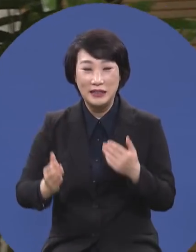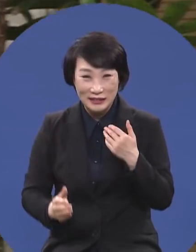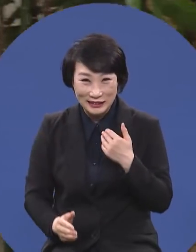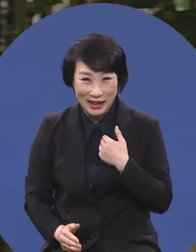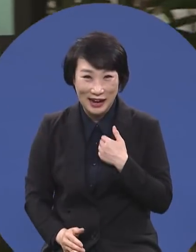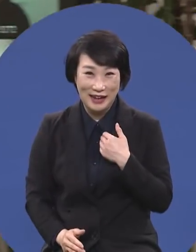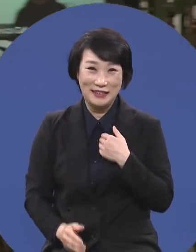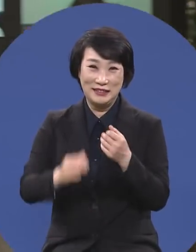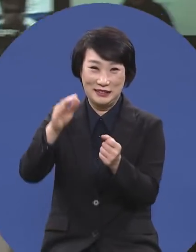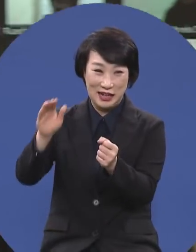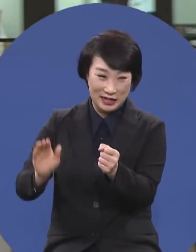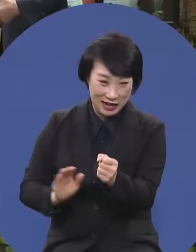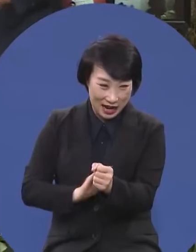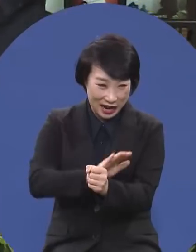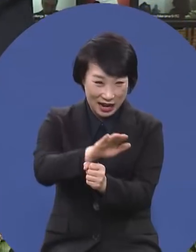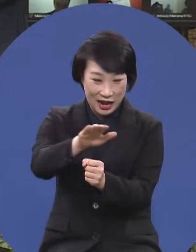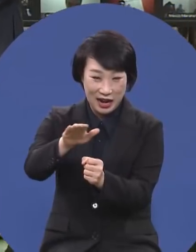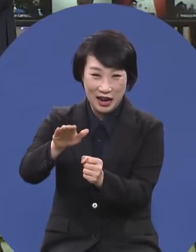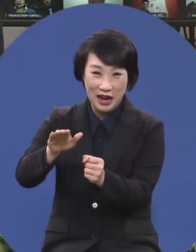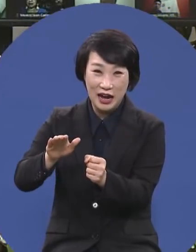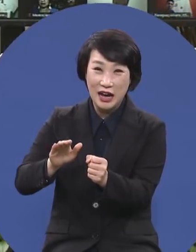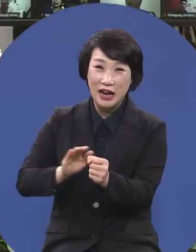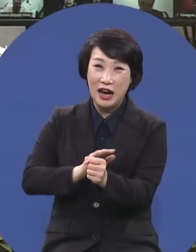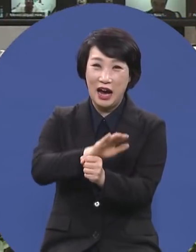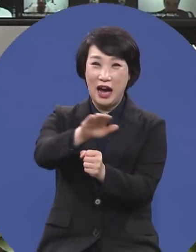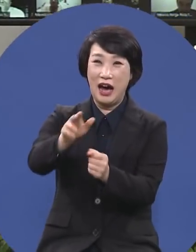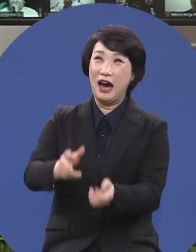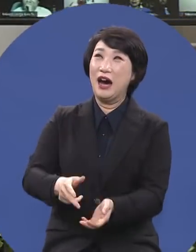영광, 날